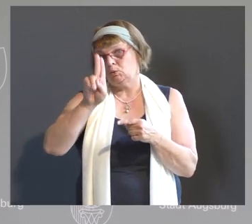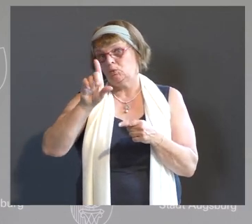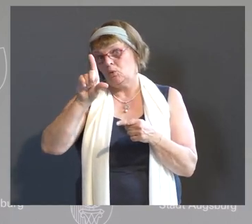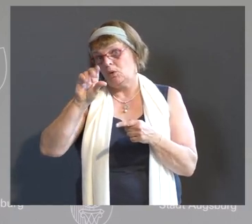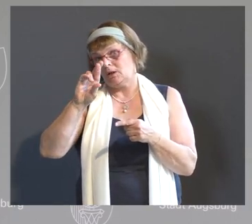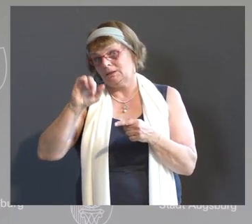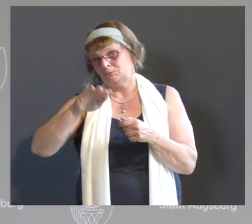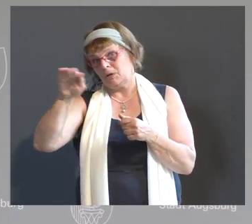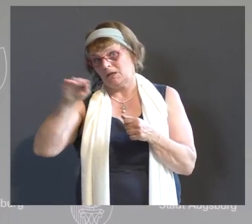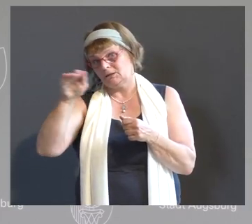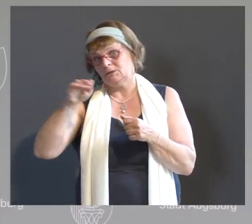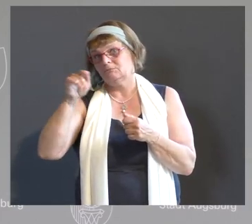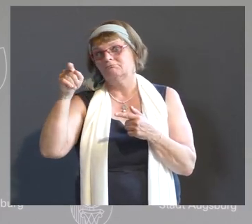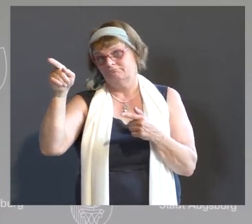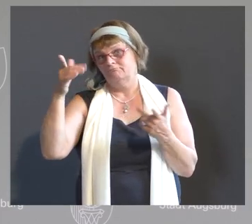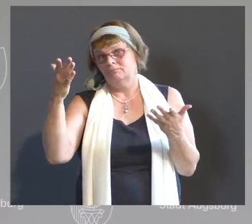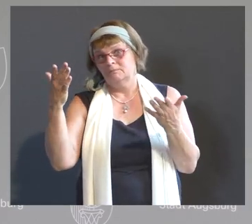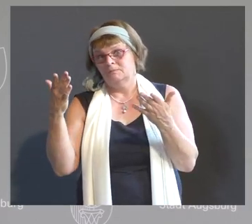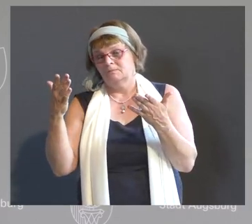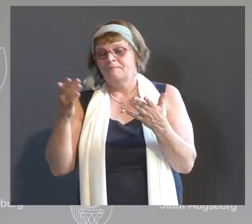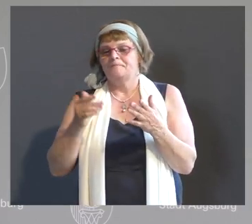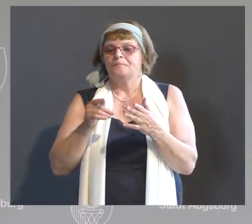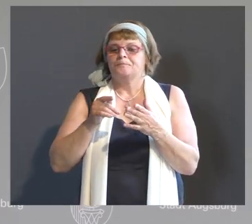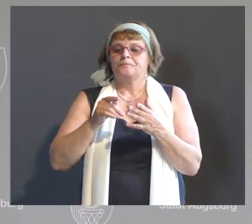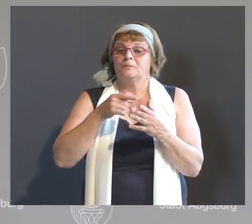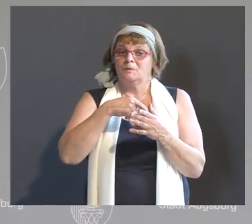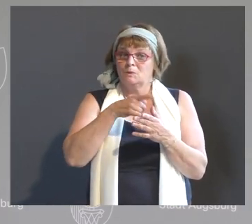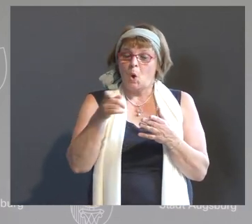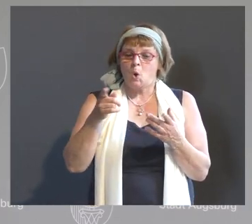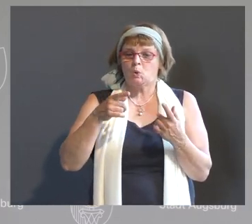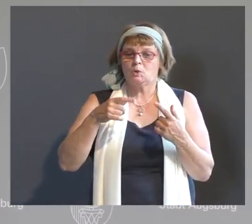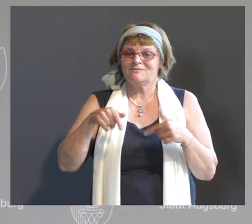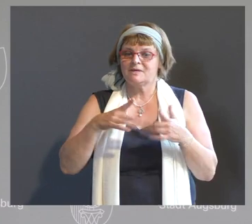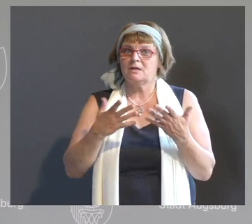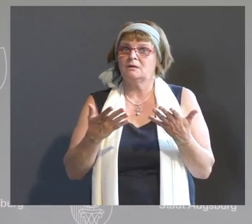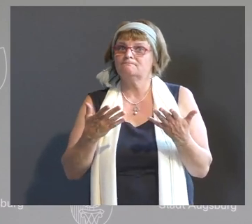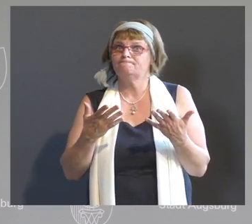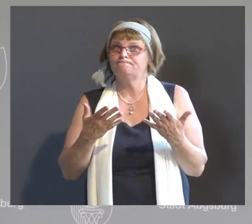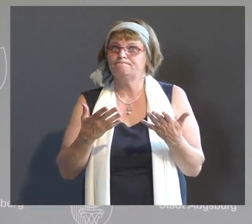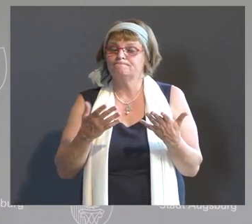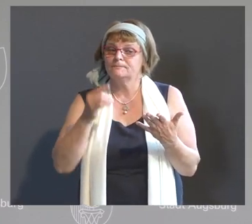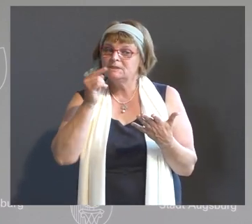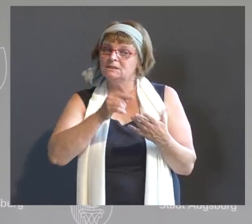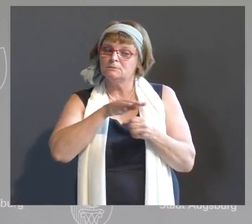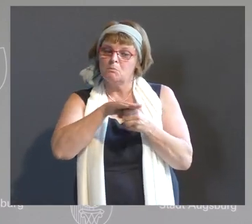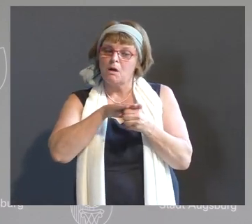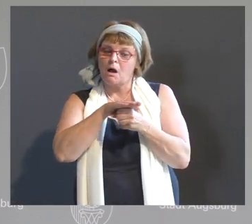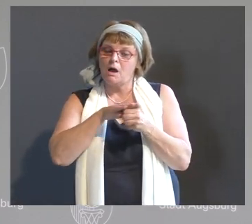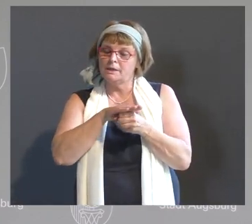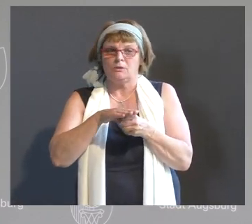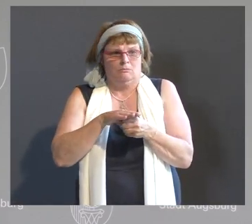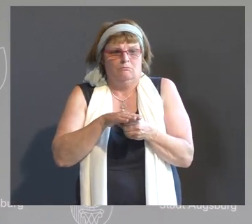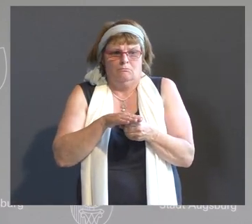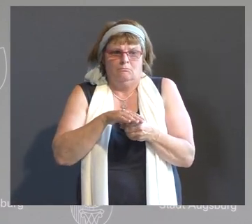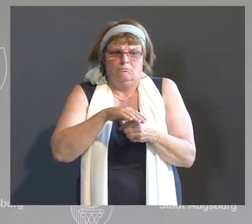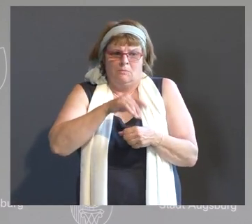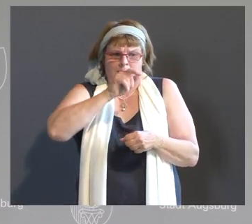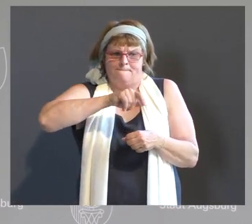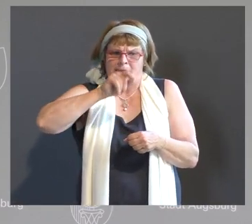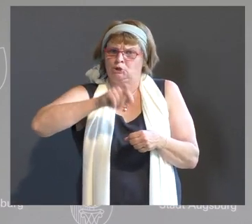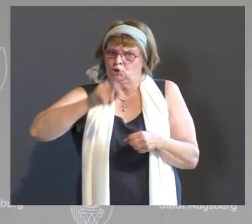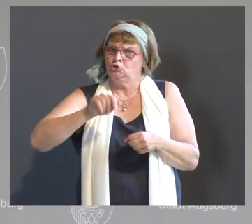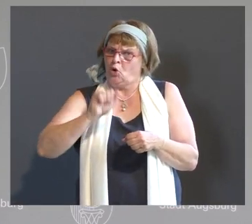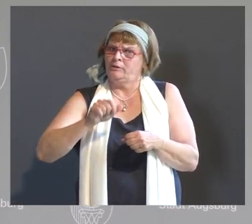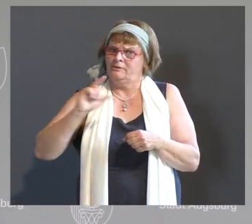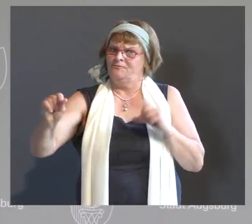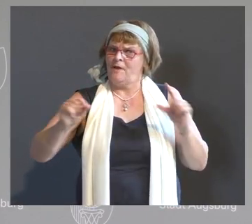angemessen entfernt. Da gibt es jede Menge an Möglichkeiten, letztlich diesen Bereich zu verlassen. Wir haben dort genau